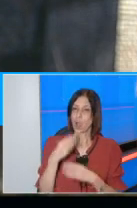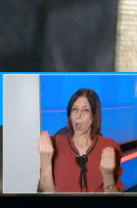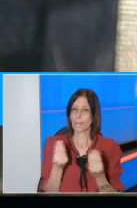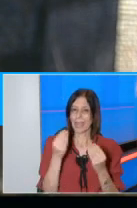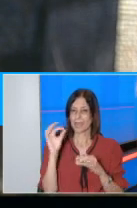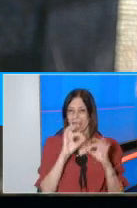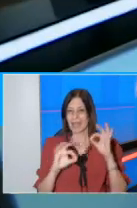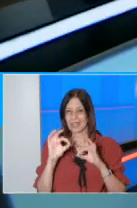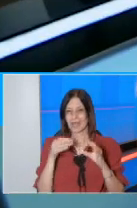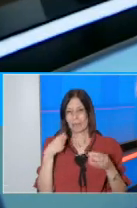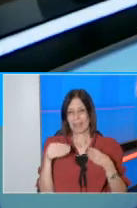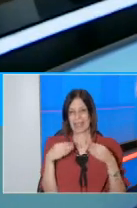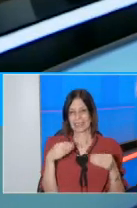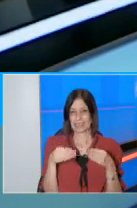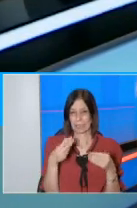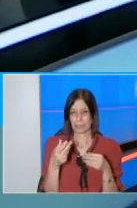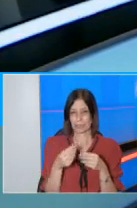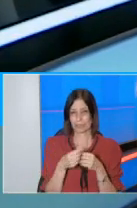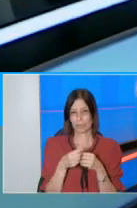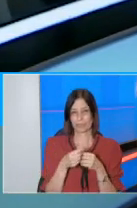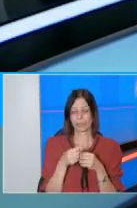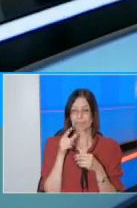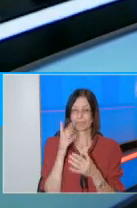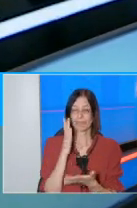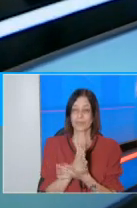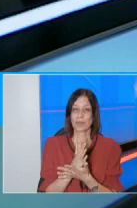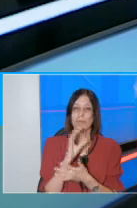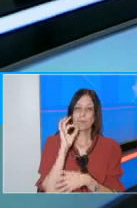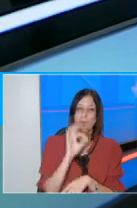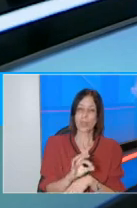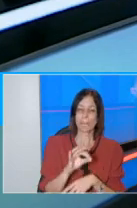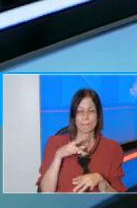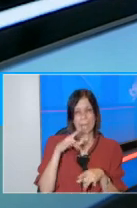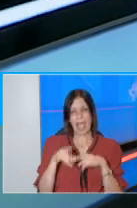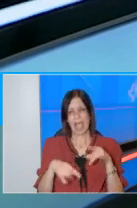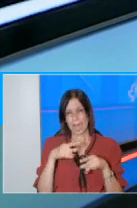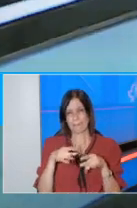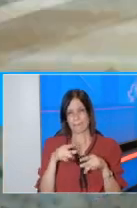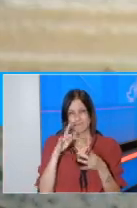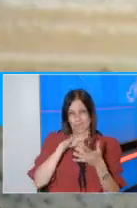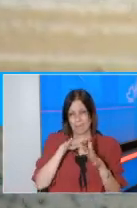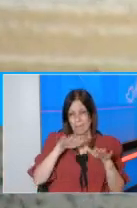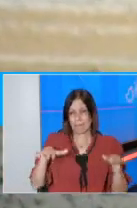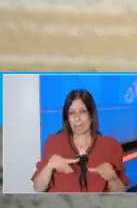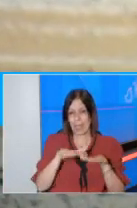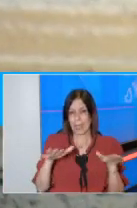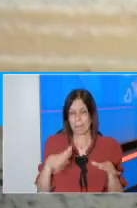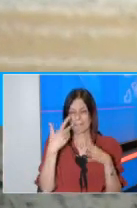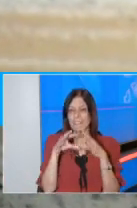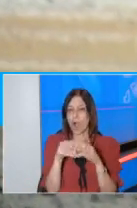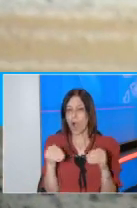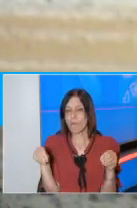הכימיקלים והפלסטיקים, המיקרופלסטיקים, שהם כבר פוגעים בבעלי חיים ימיים במים ועל